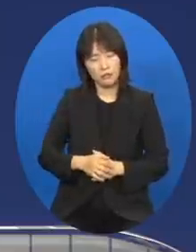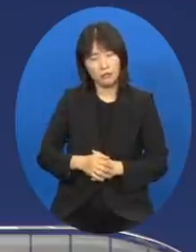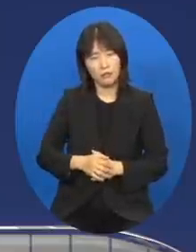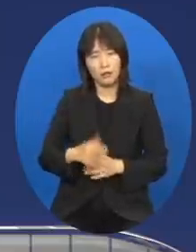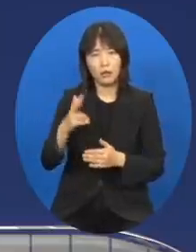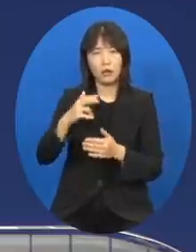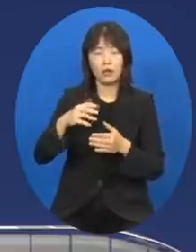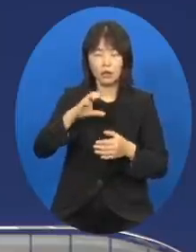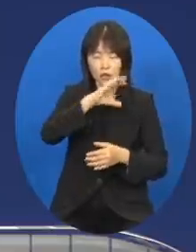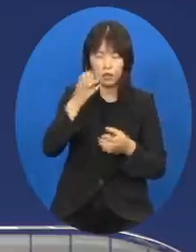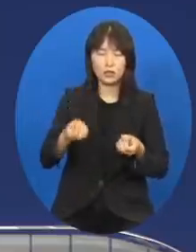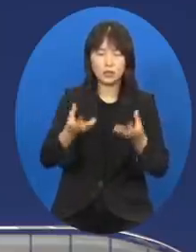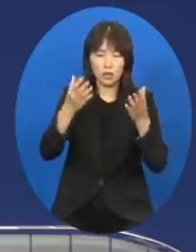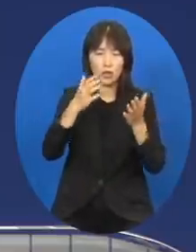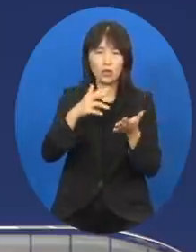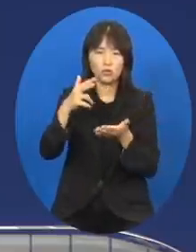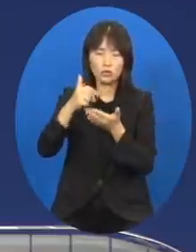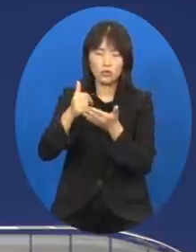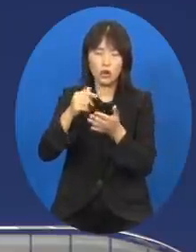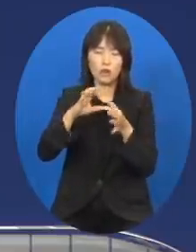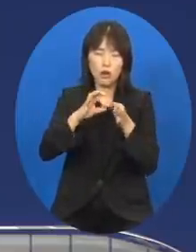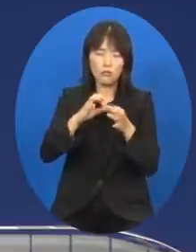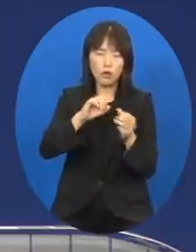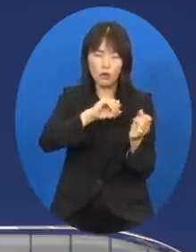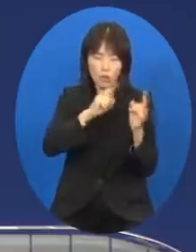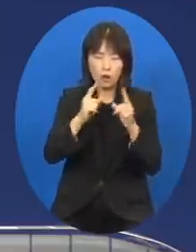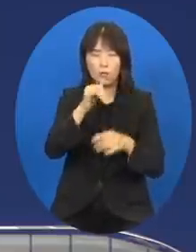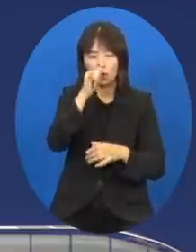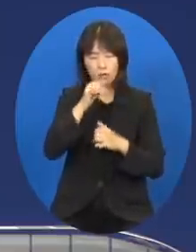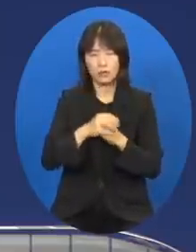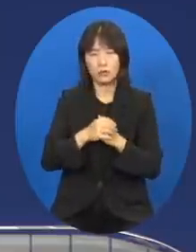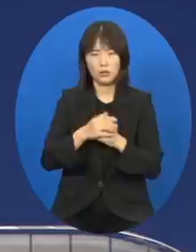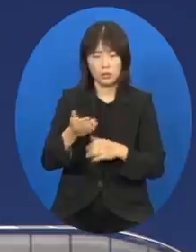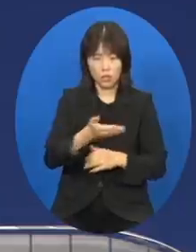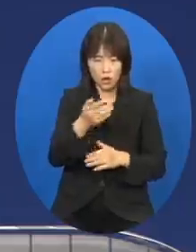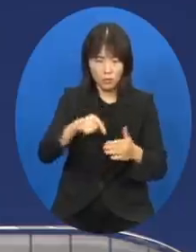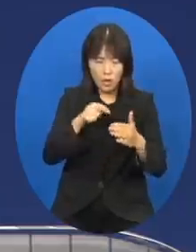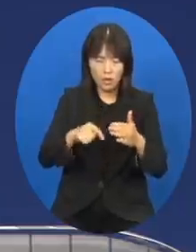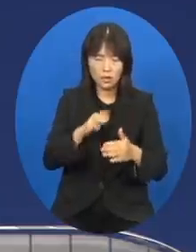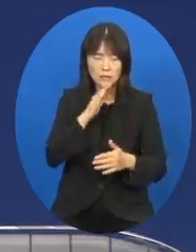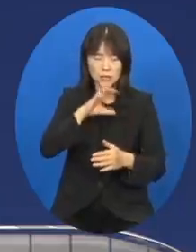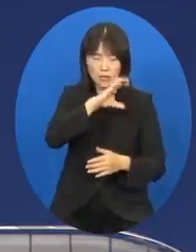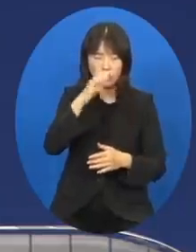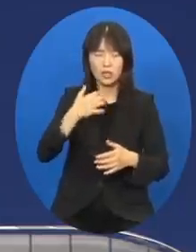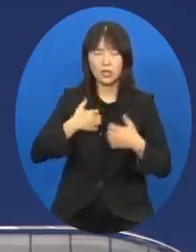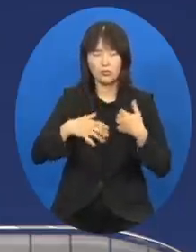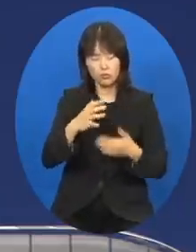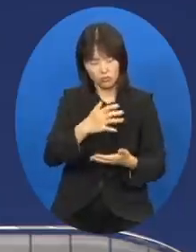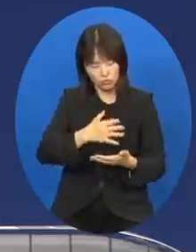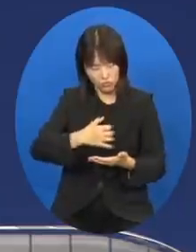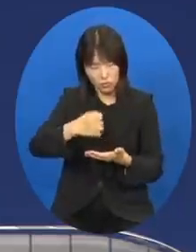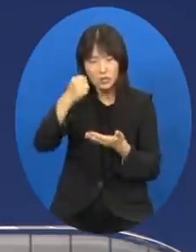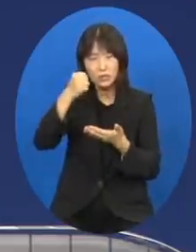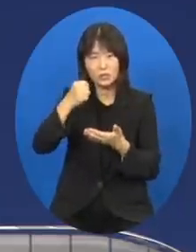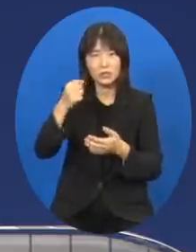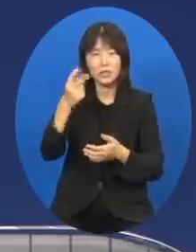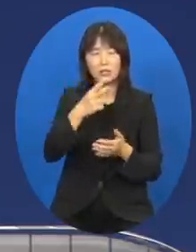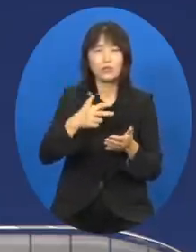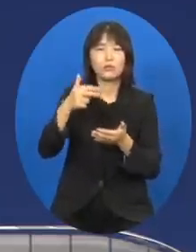관계가 회복되기를 여러분 안에 진짜 성탄의 기쁨이 누려지게 되기를 다시